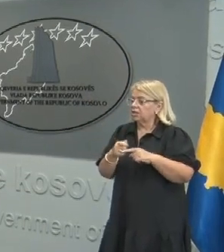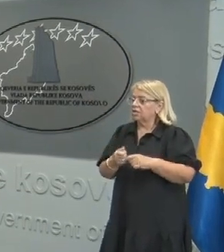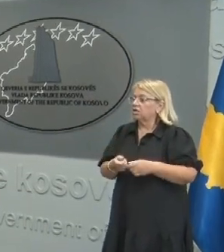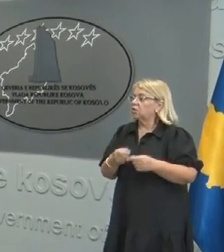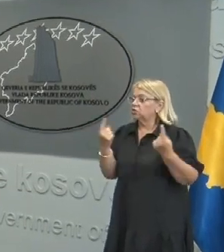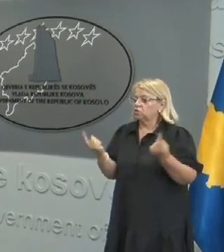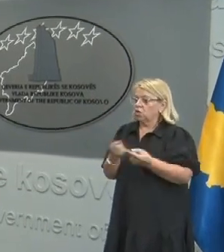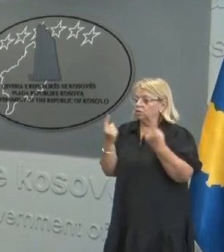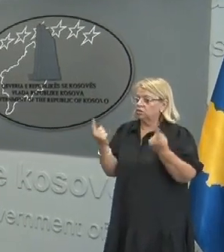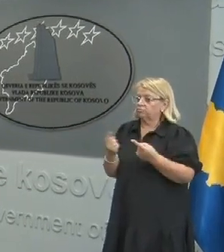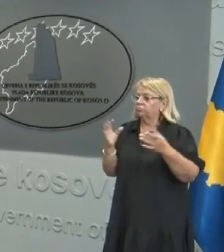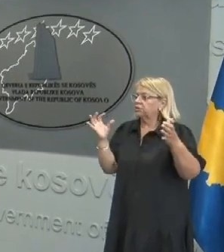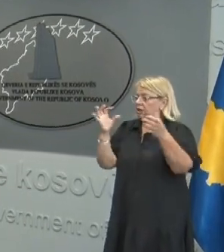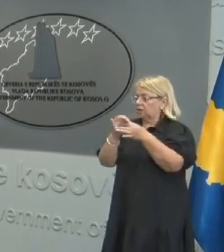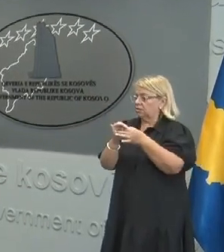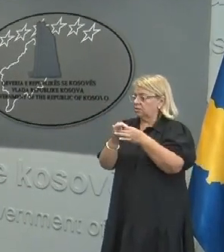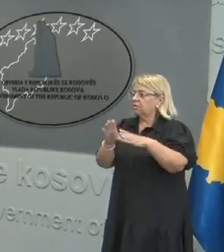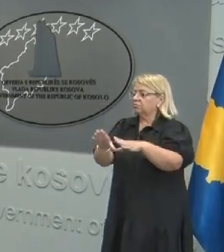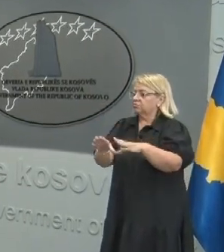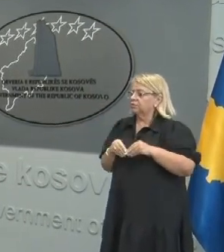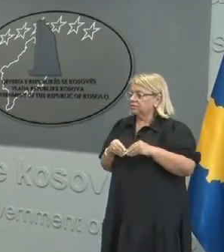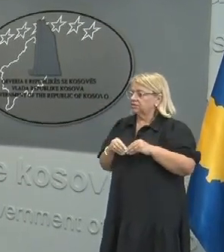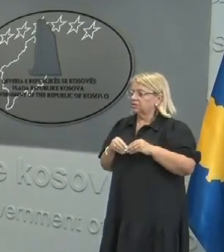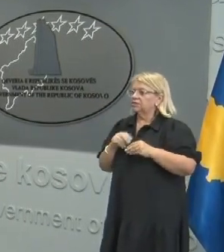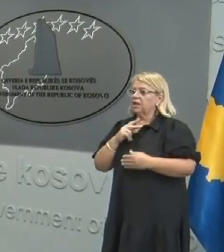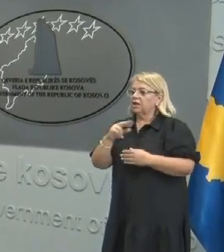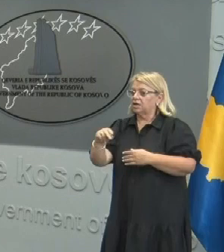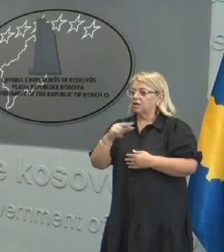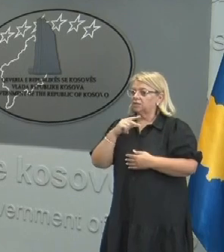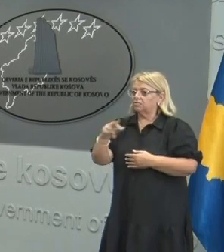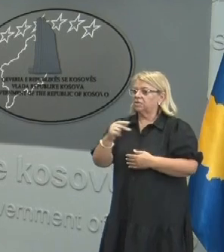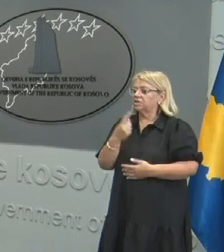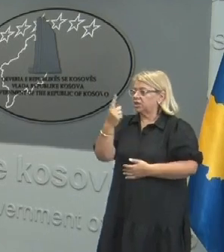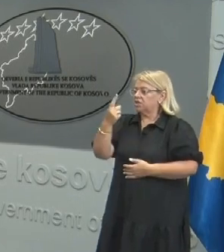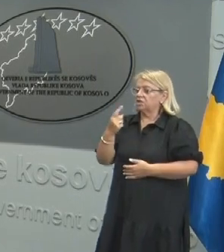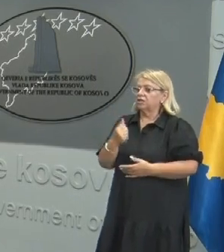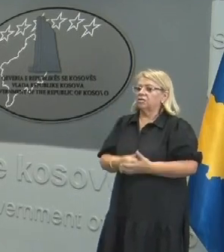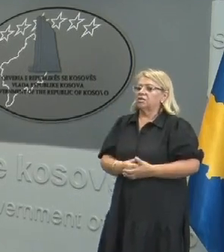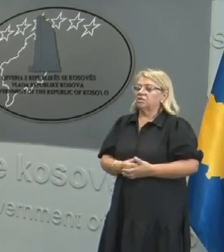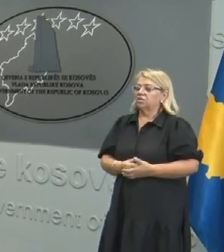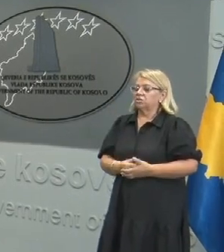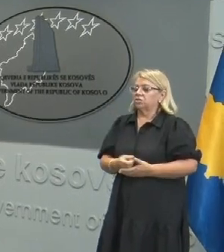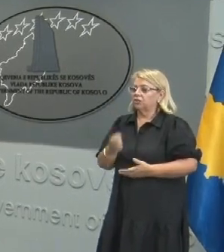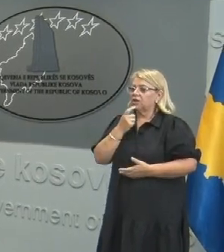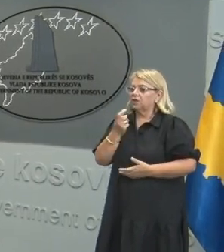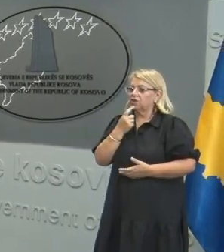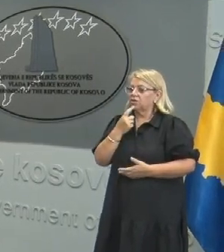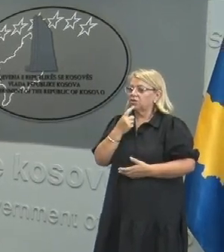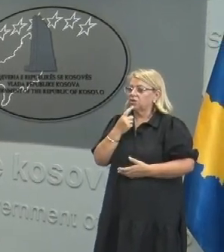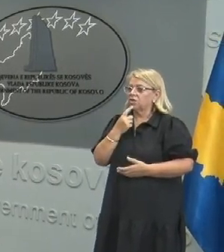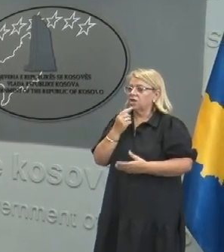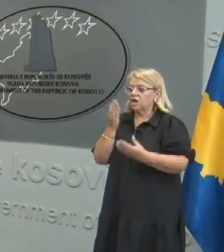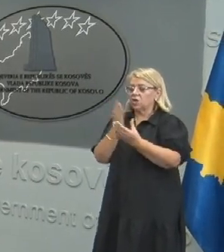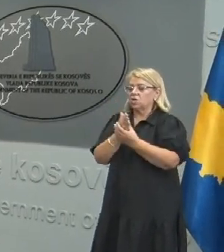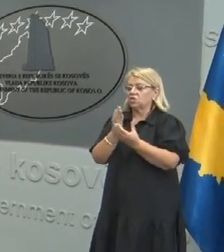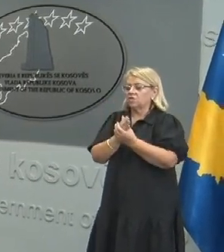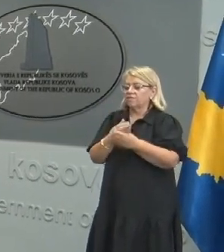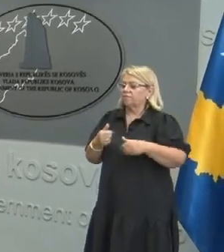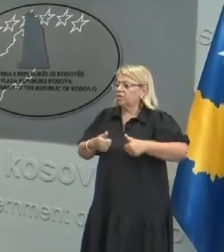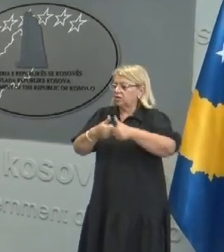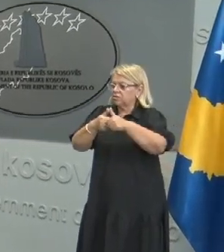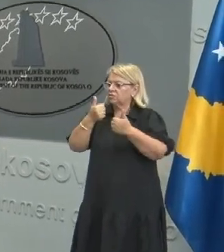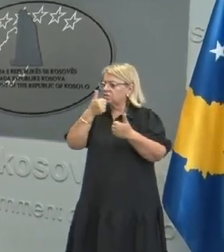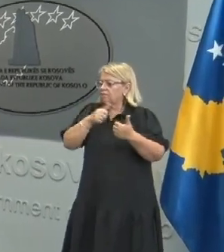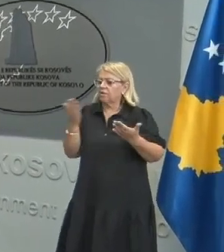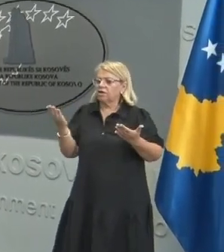situatës që dhe lidhët në zbatimin në reciprocitetit me një shtator, edhe këto kornizat e marveshës finalit që të ka qenë të në